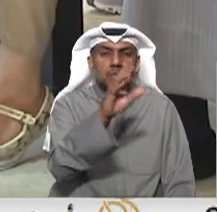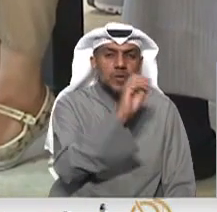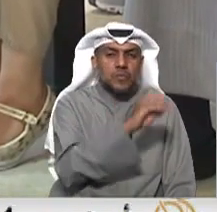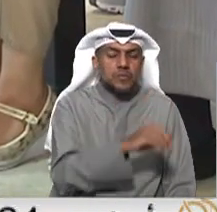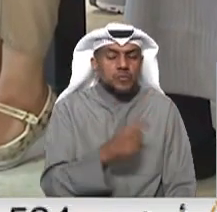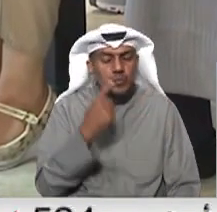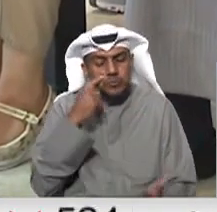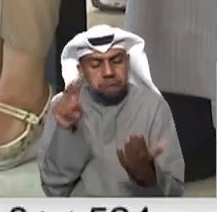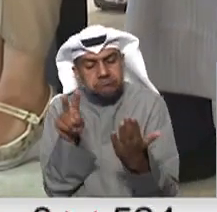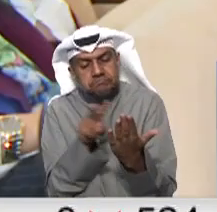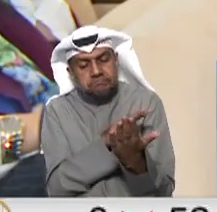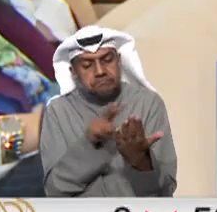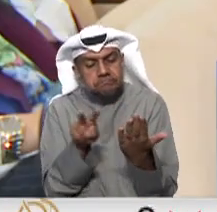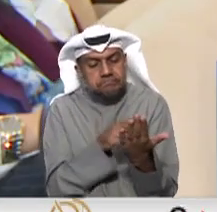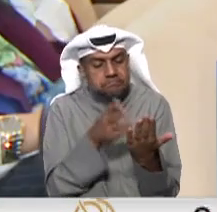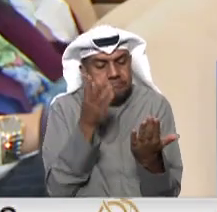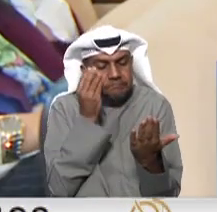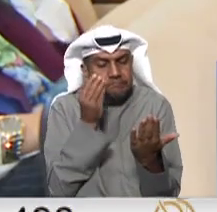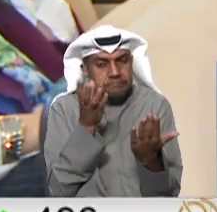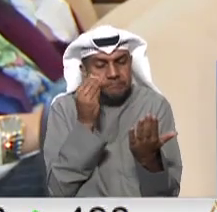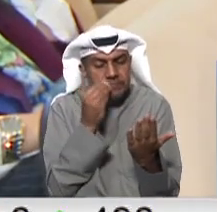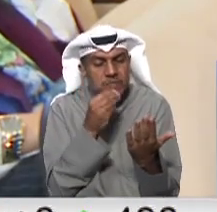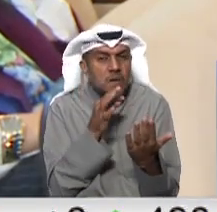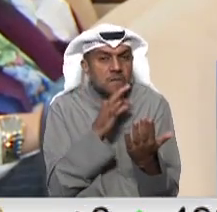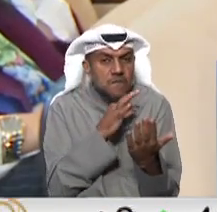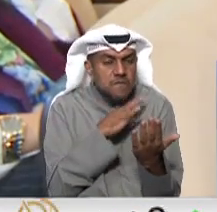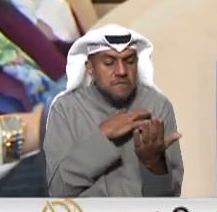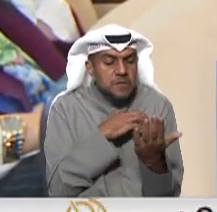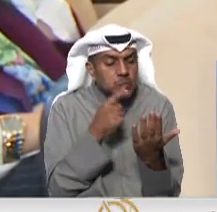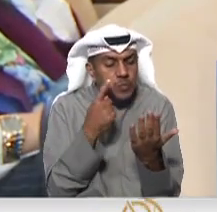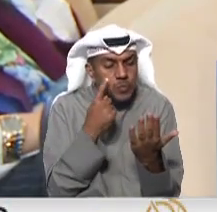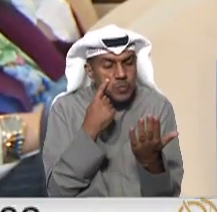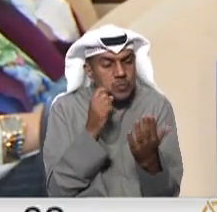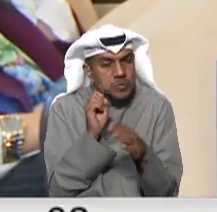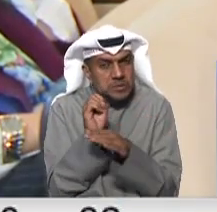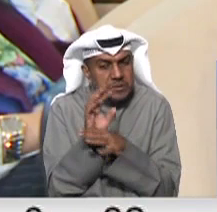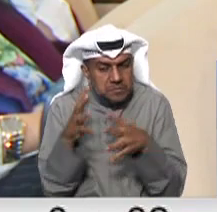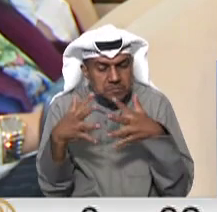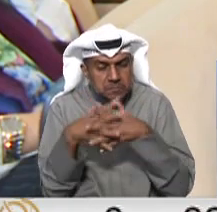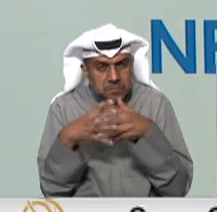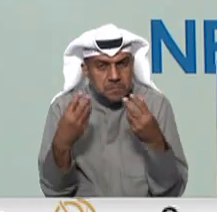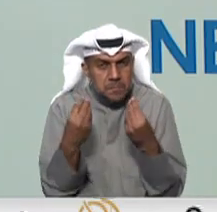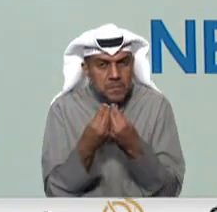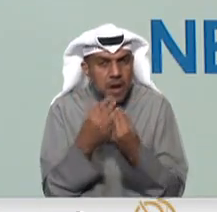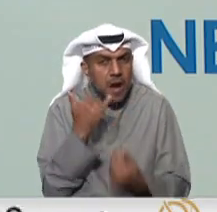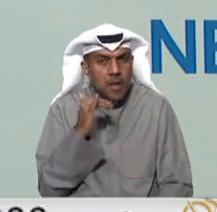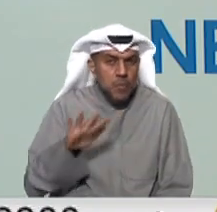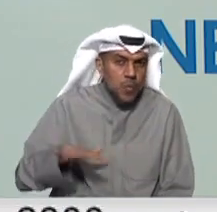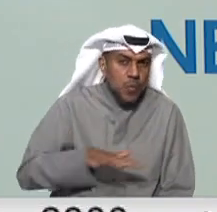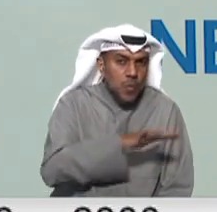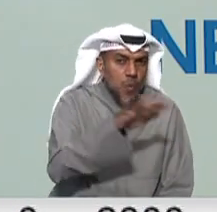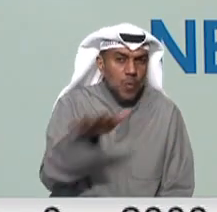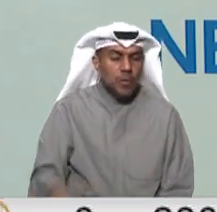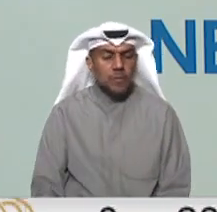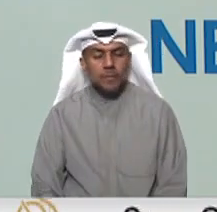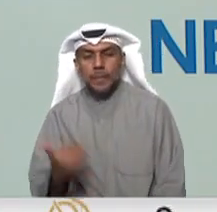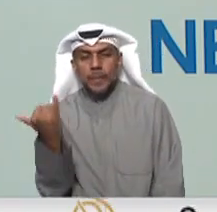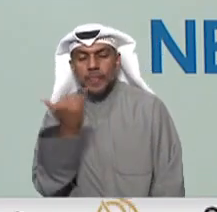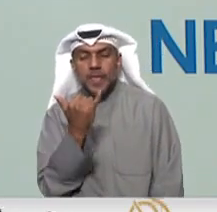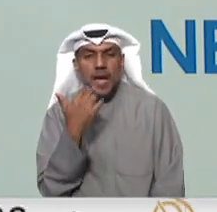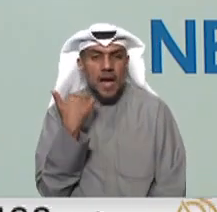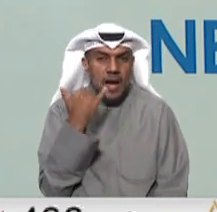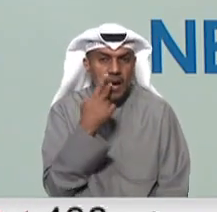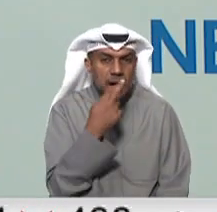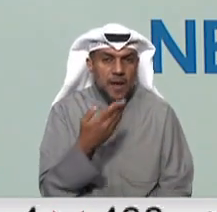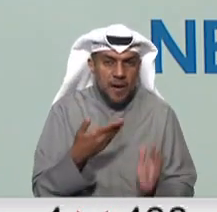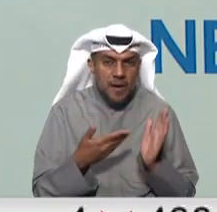مراجعته واستخدامه من قبل أجهزة التخطيط على مستوى العالم العربي. تقرير استشعار المخاطر الاجتماعية في